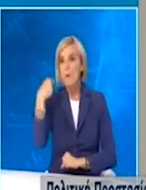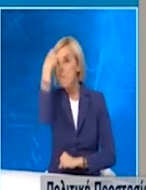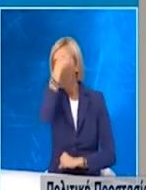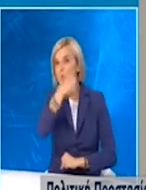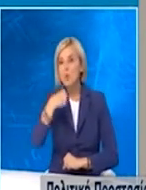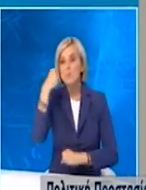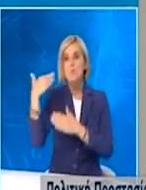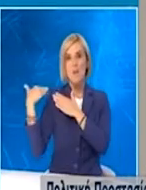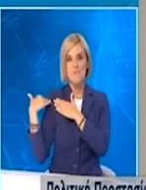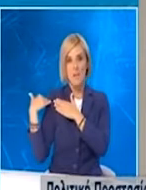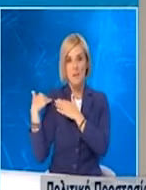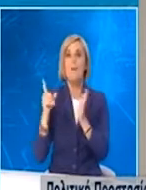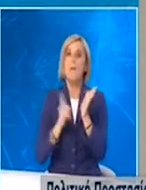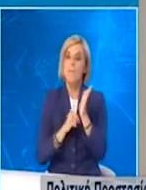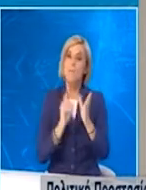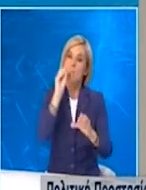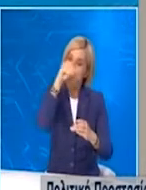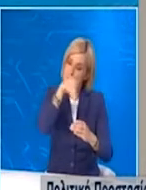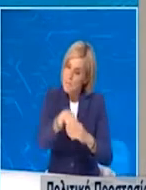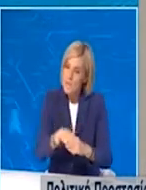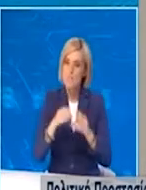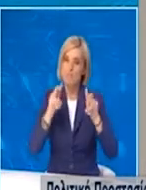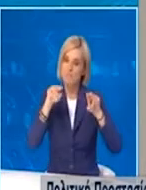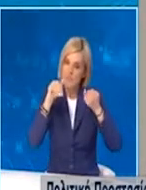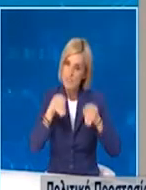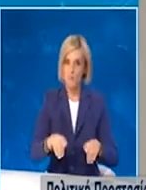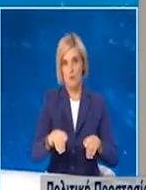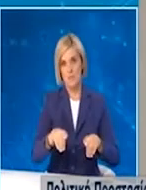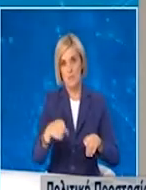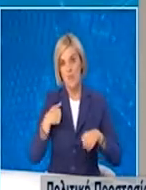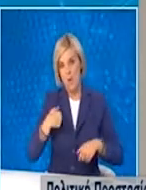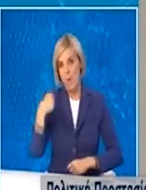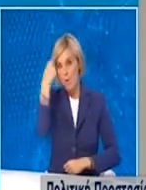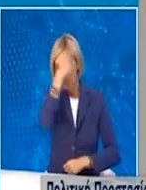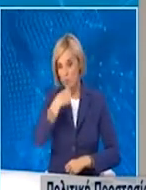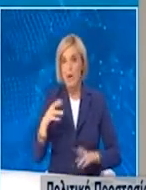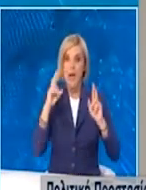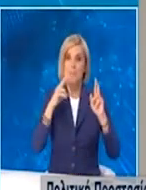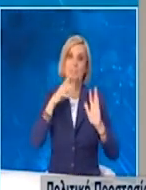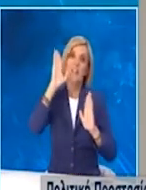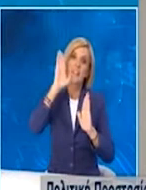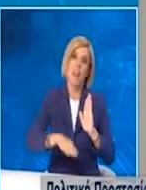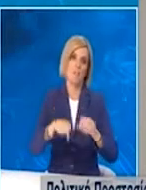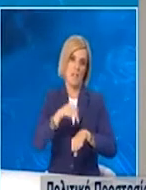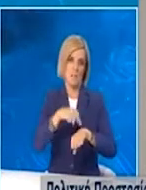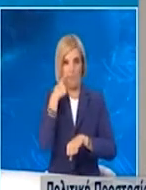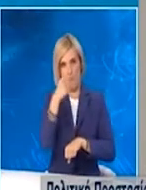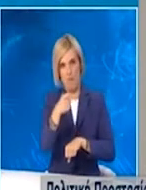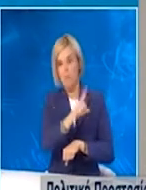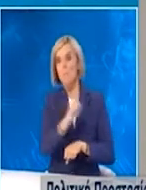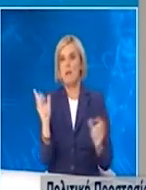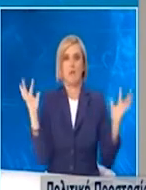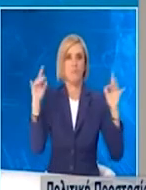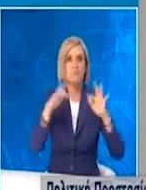επιβάλλει άρνηση συμμετοχής σε παρόμοιες καταστάσεις νοστισμού. Ελπίζω κι εγώ να είναι η τελευταία φορά που συνέβη αυτό. Και να